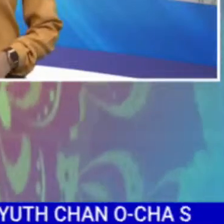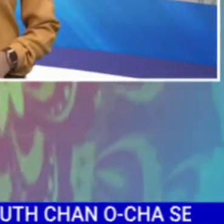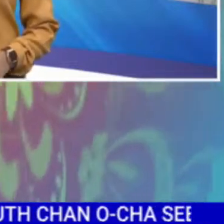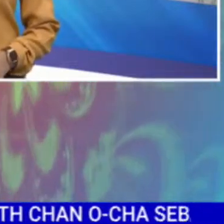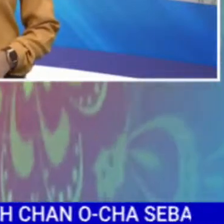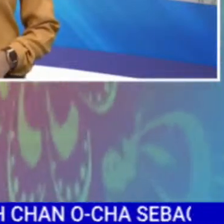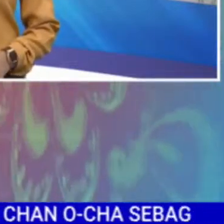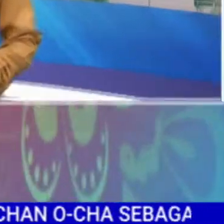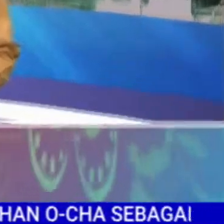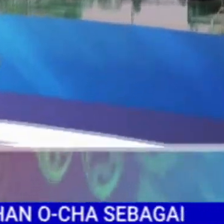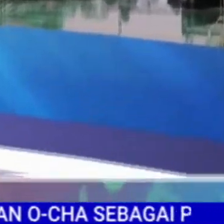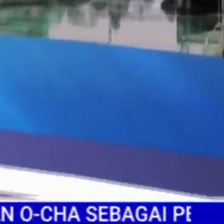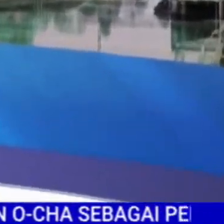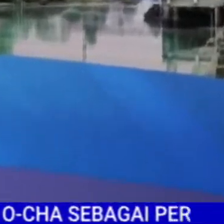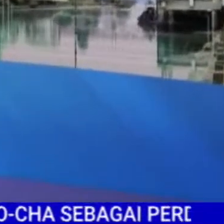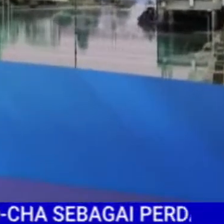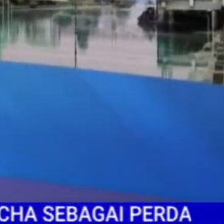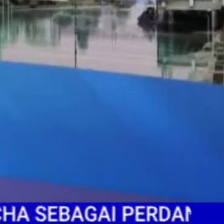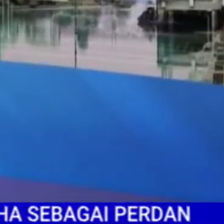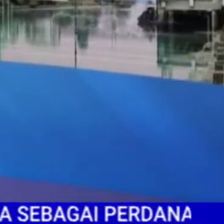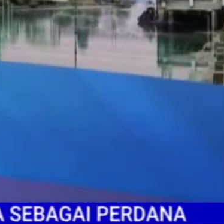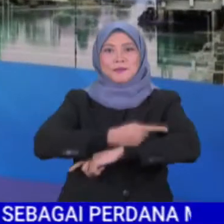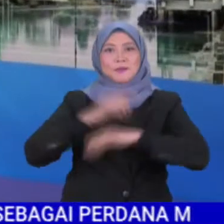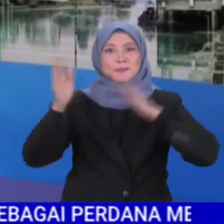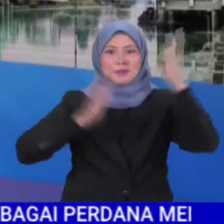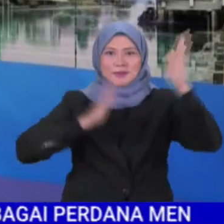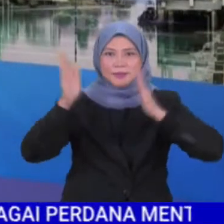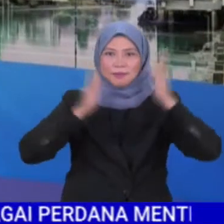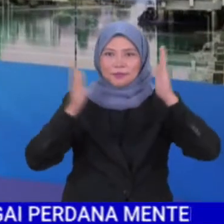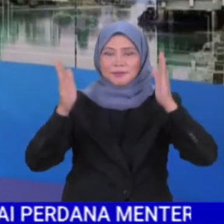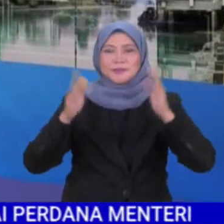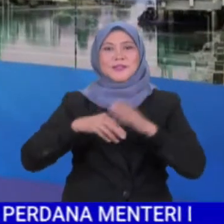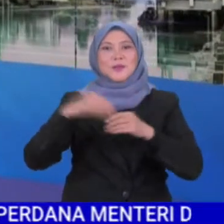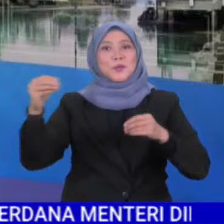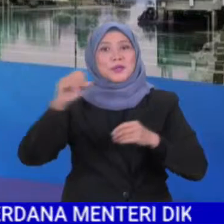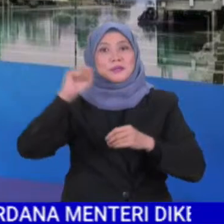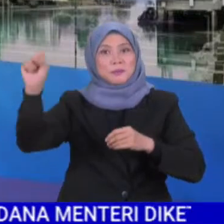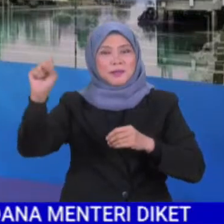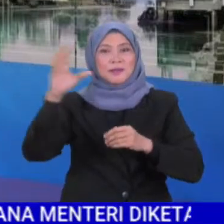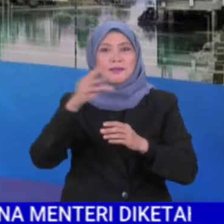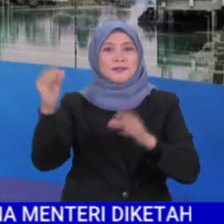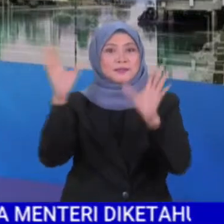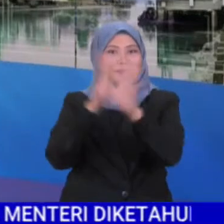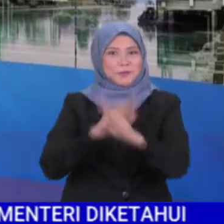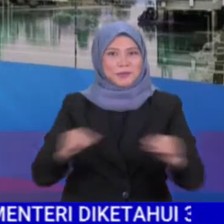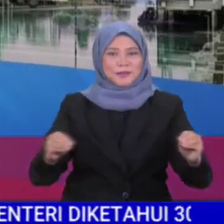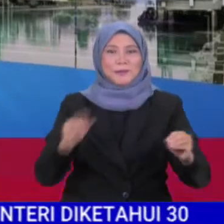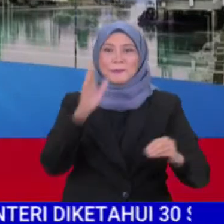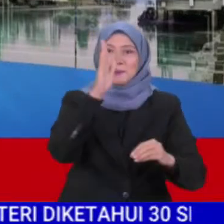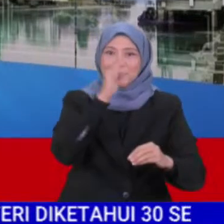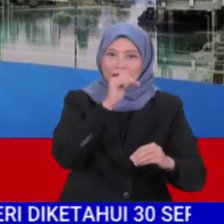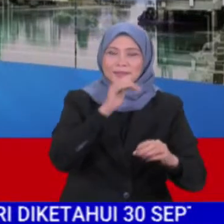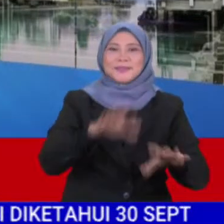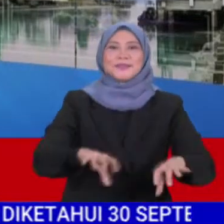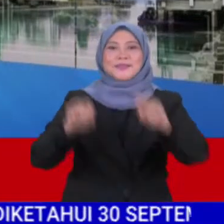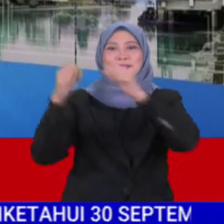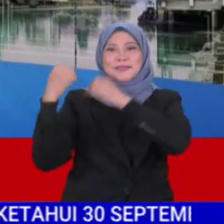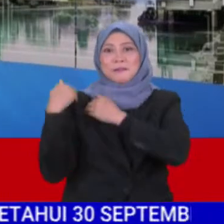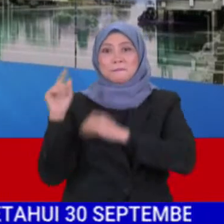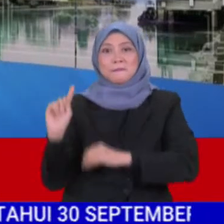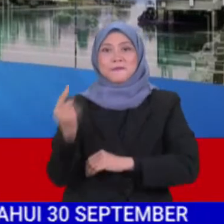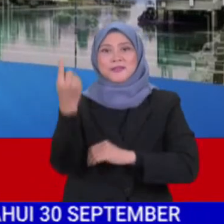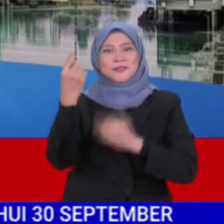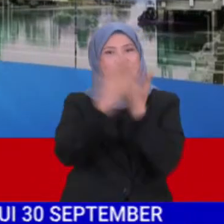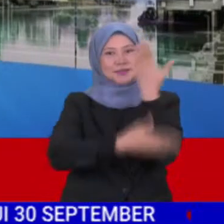Ya, Atika, buat julung kalinya, sambutan Hari Malaysia diadakan di luar Sabah serta Sarawak dan Melaka menjadi negeri pertama